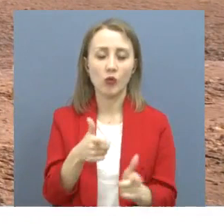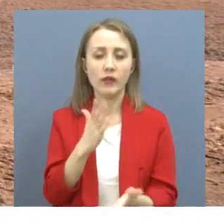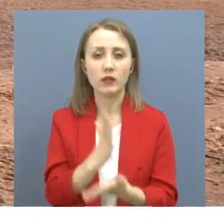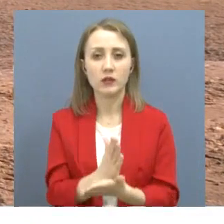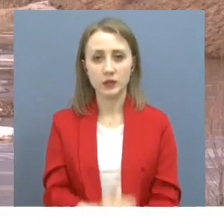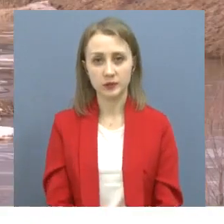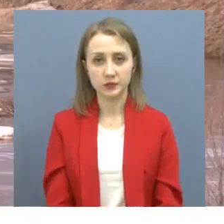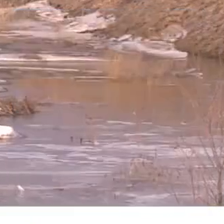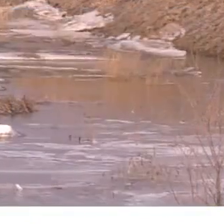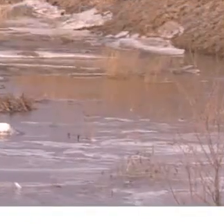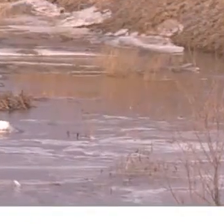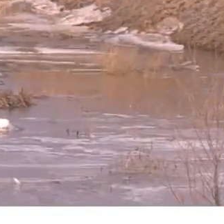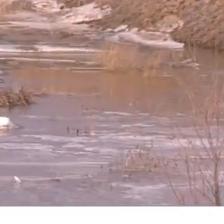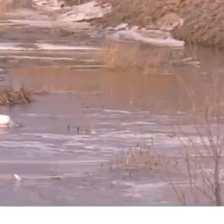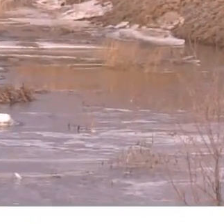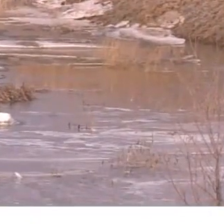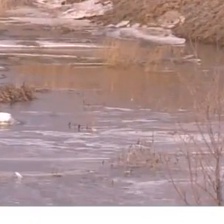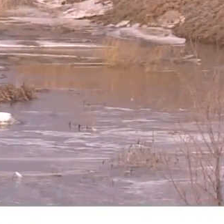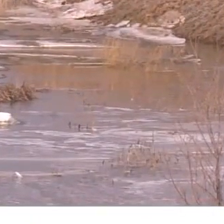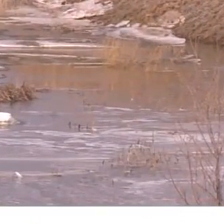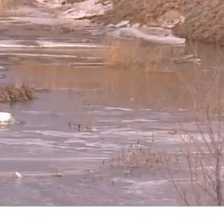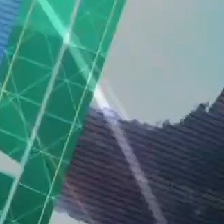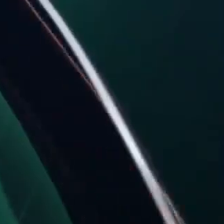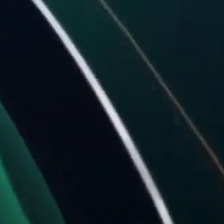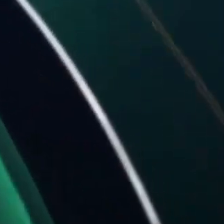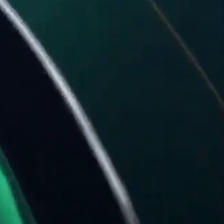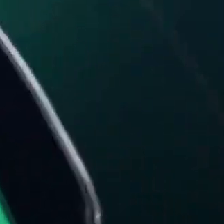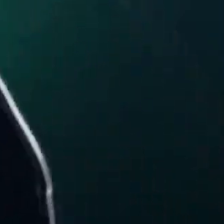Жумагулов, Алмаз Адвокасов, Кокши, Ахпарат.